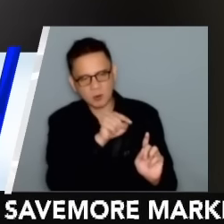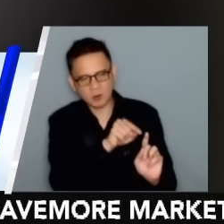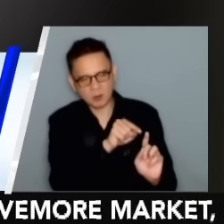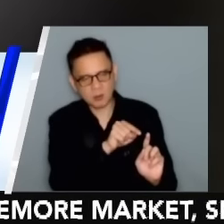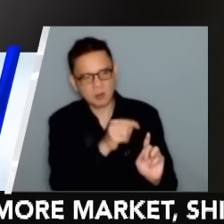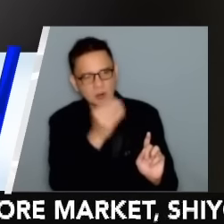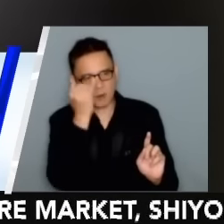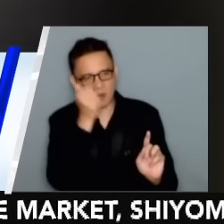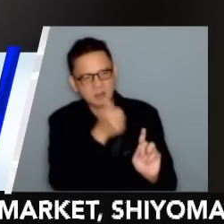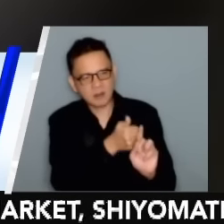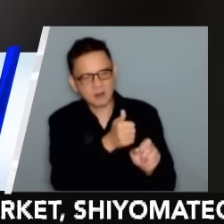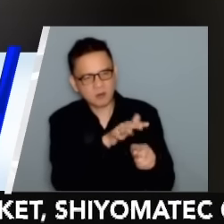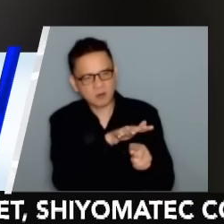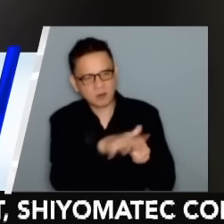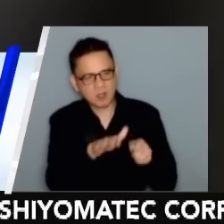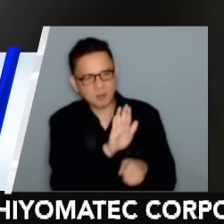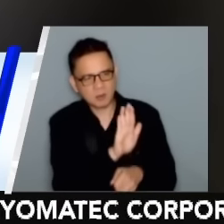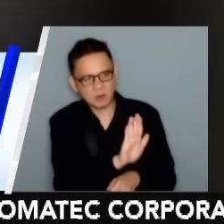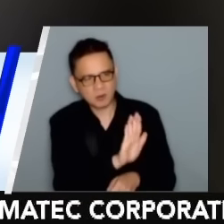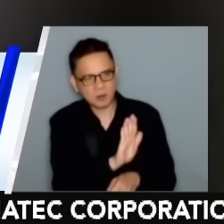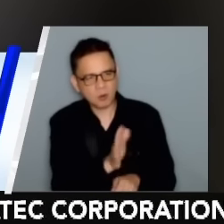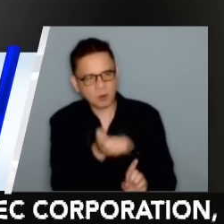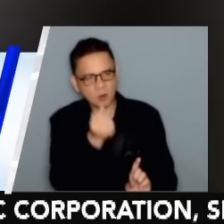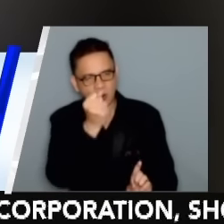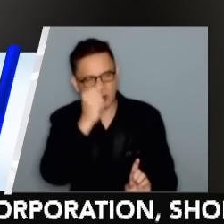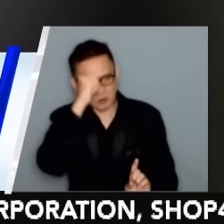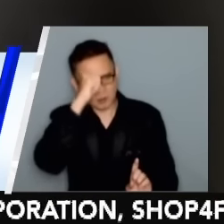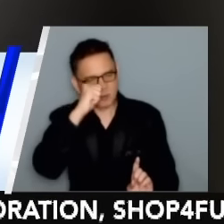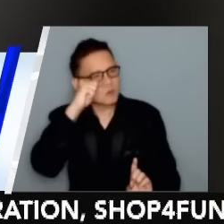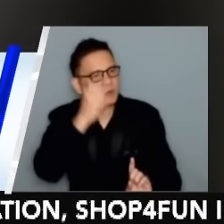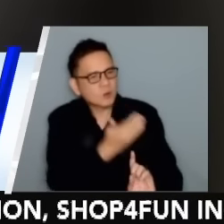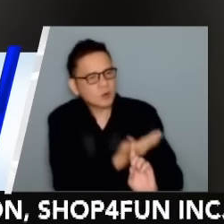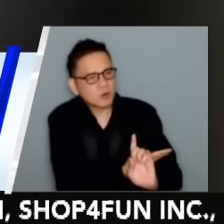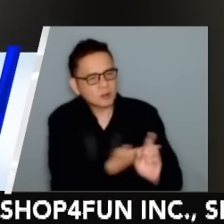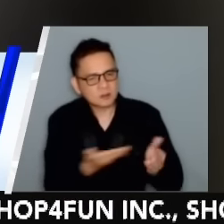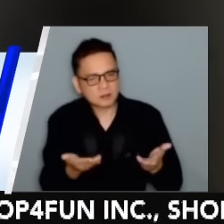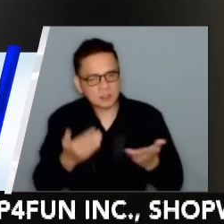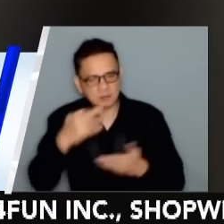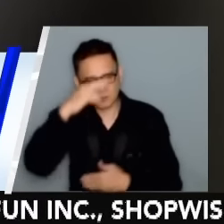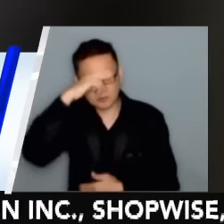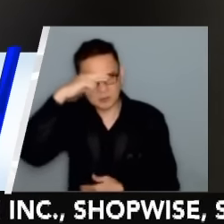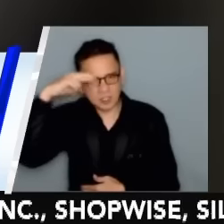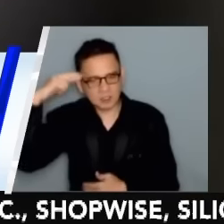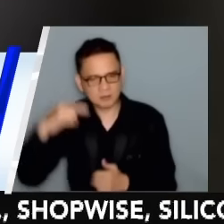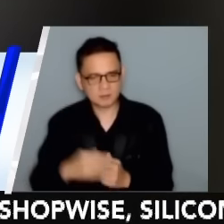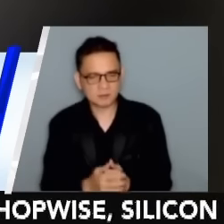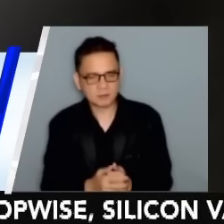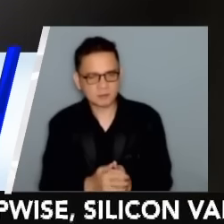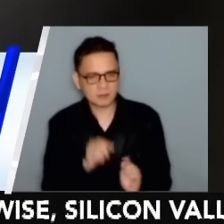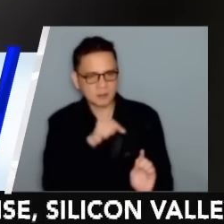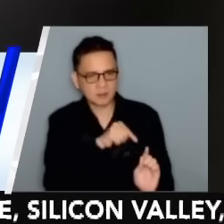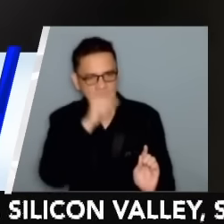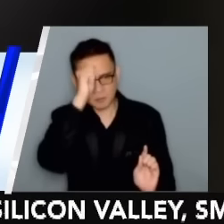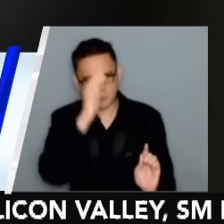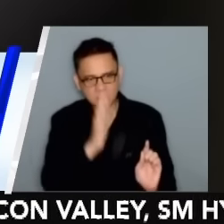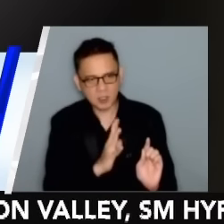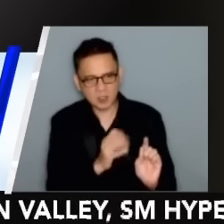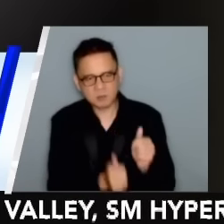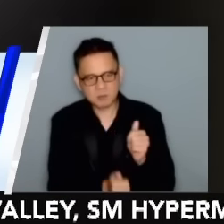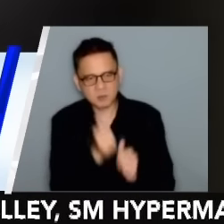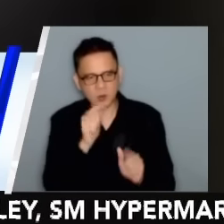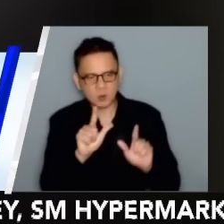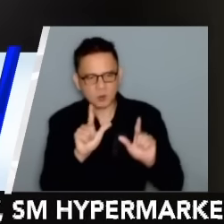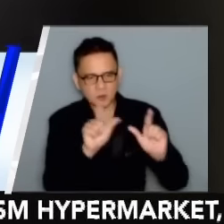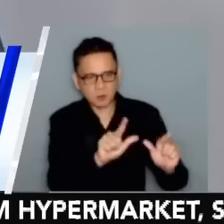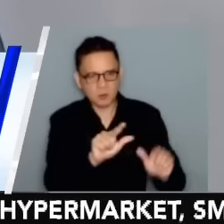umano sa kanyang sariling anak na Menor De Edad sa pilla Rizal ang lalaki itinuturing na most wanted